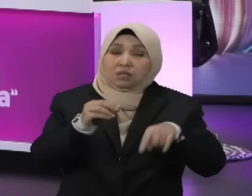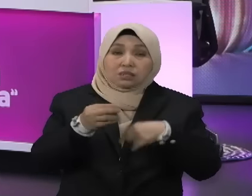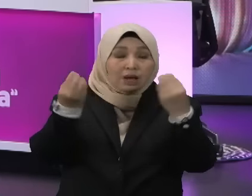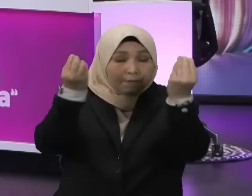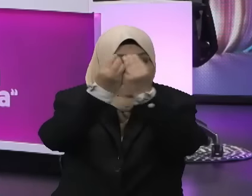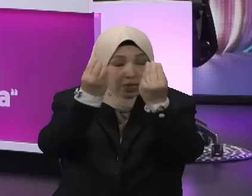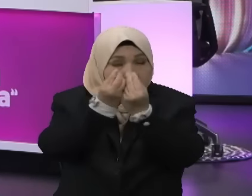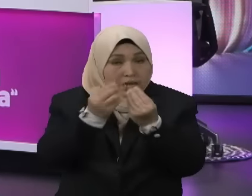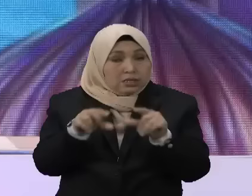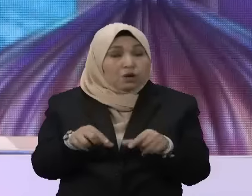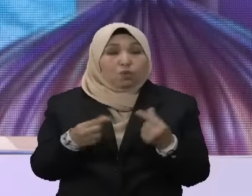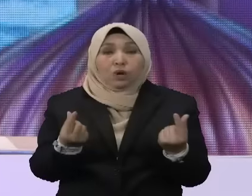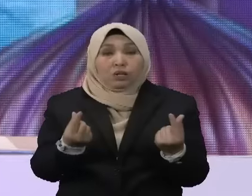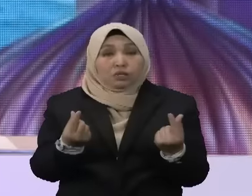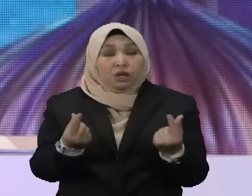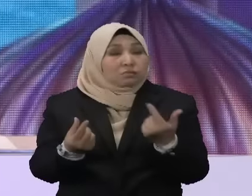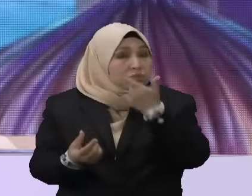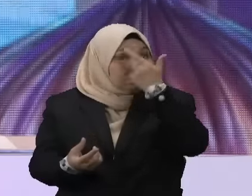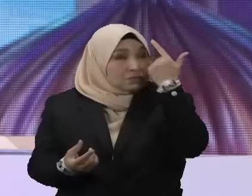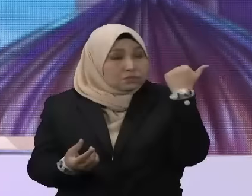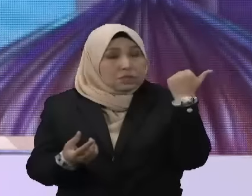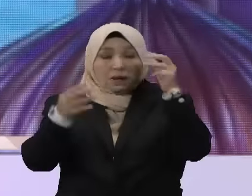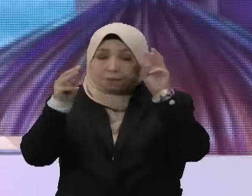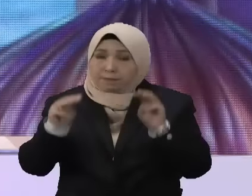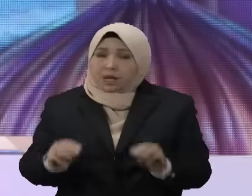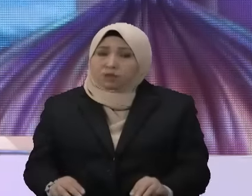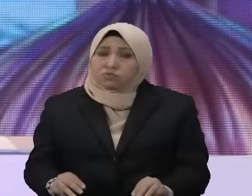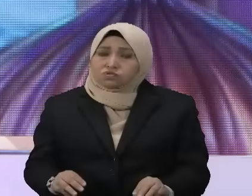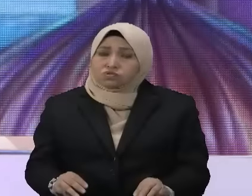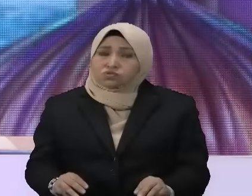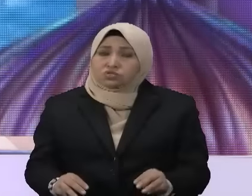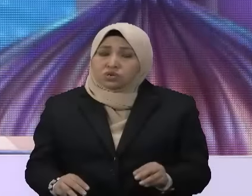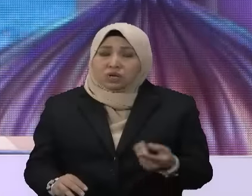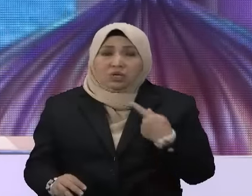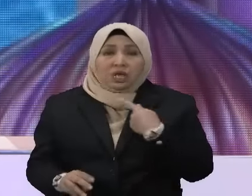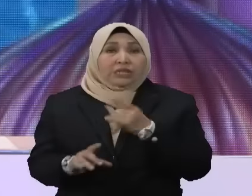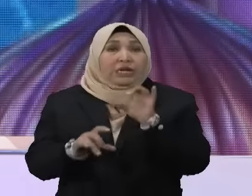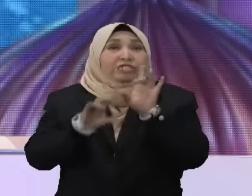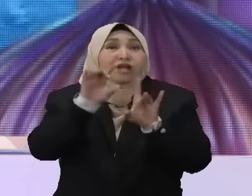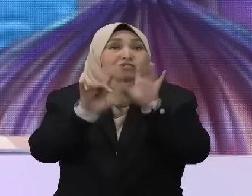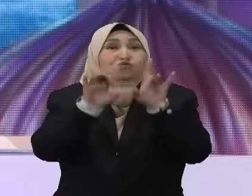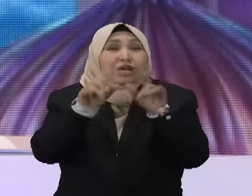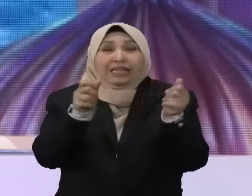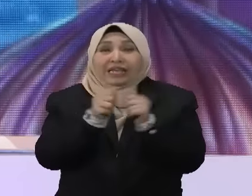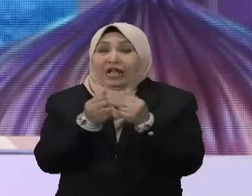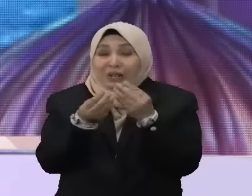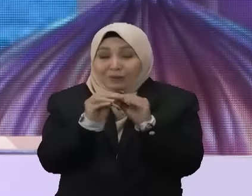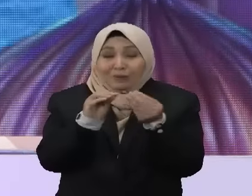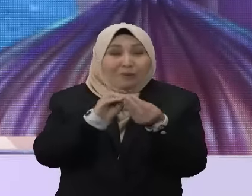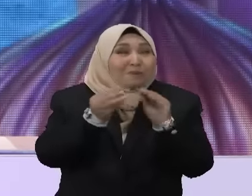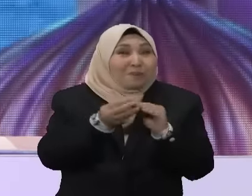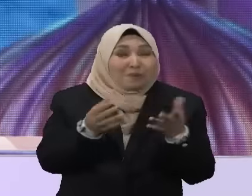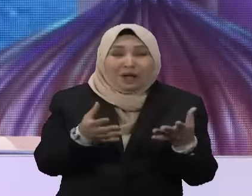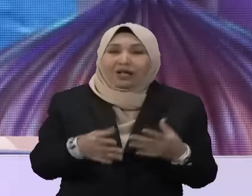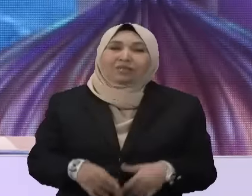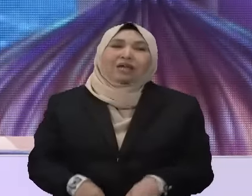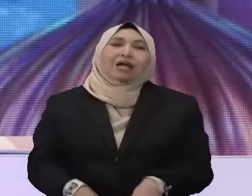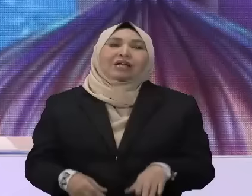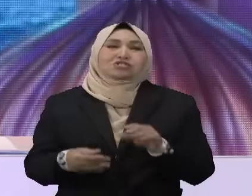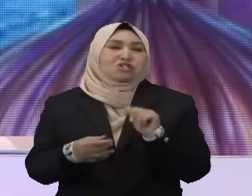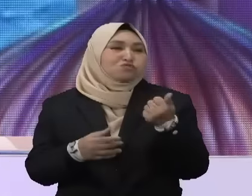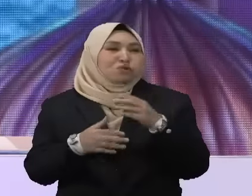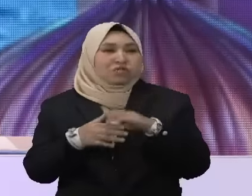di dalam Al-Quran ini, kerana manusia itu kita teruja dengan nombor. Buka sampul RM10